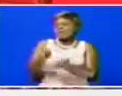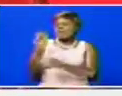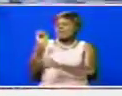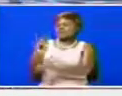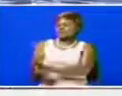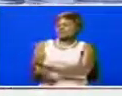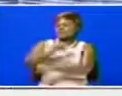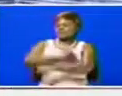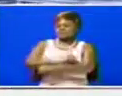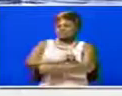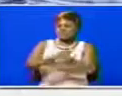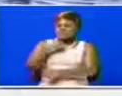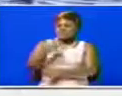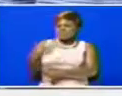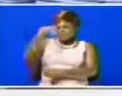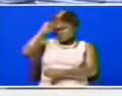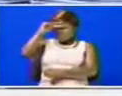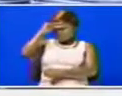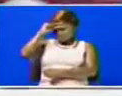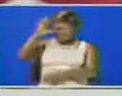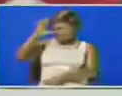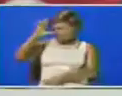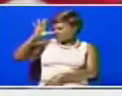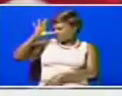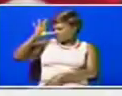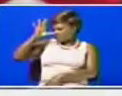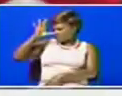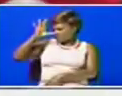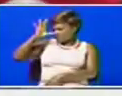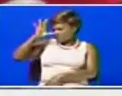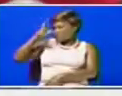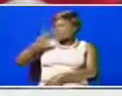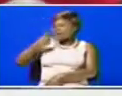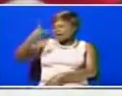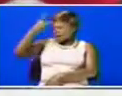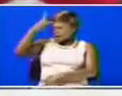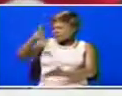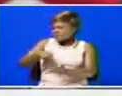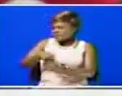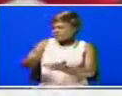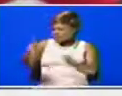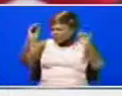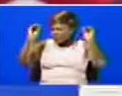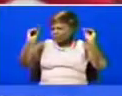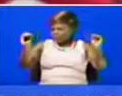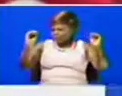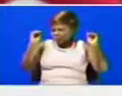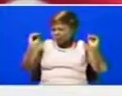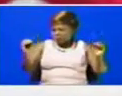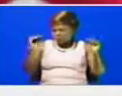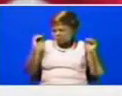sekondari. Wanasema serikali imewachezea shere. Hakuna mzazi ambaye atalipishwa mtoto